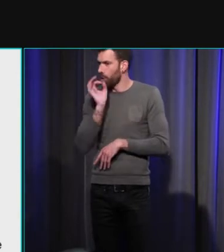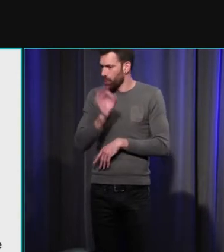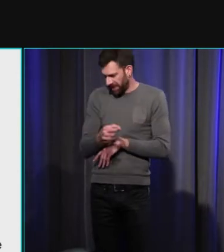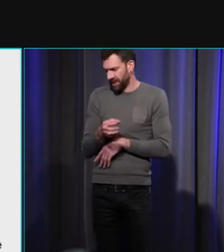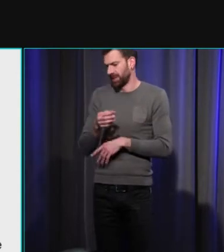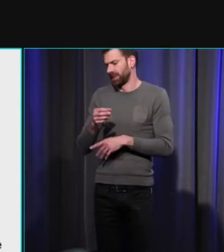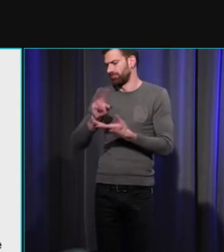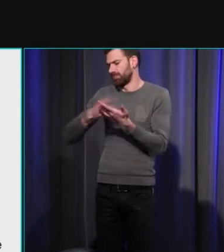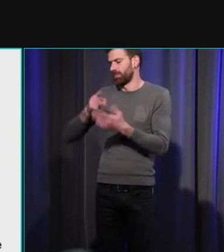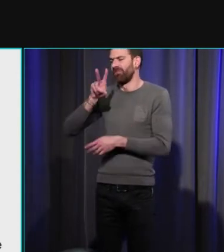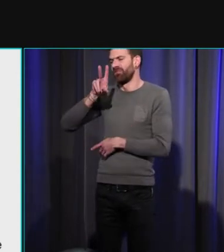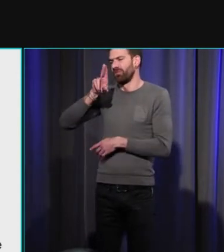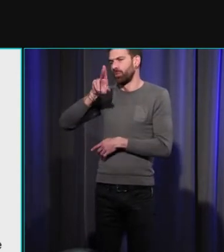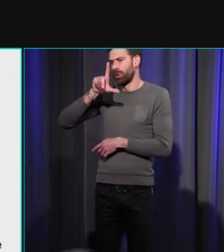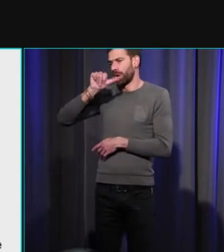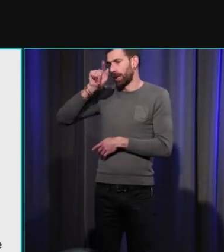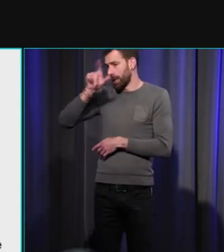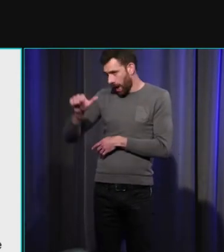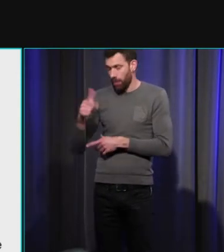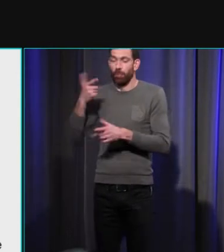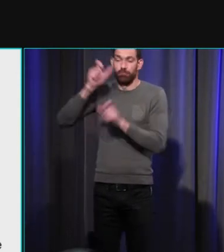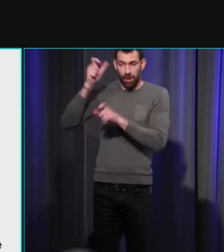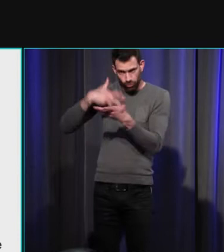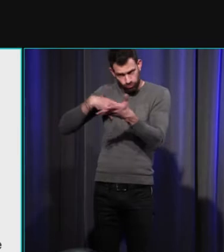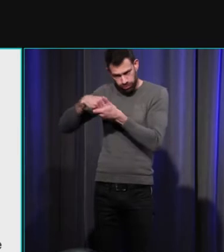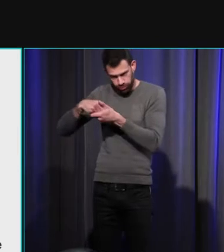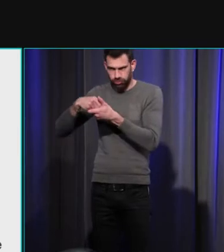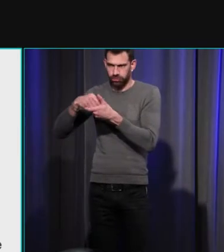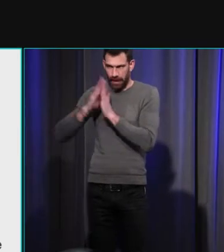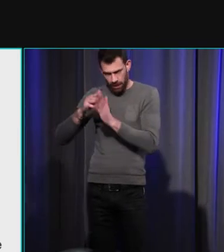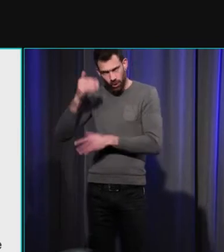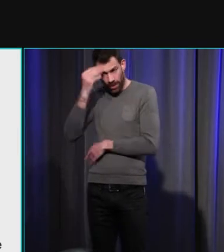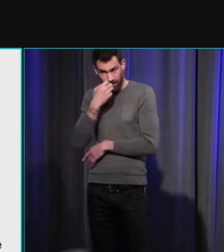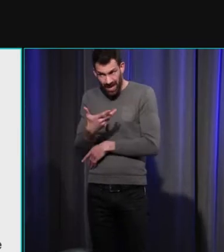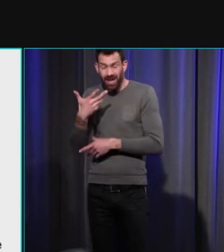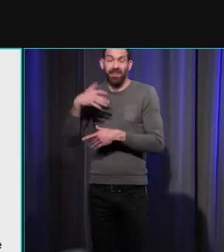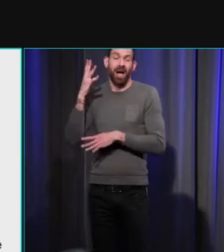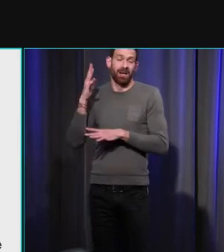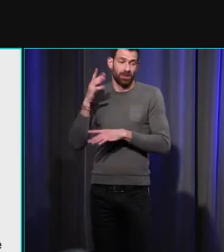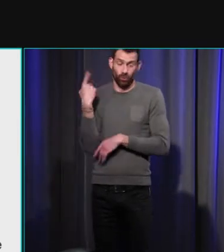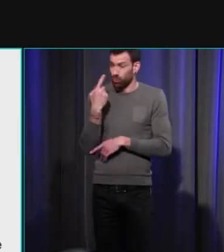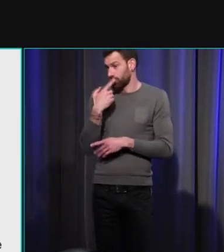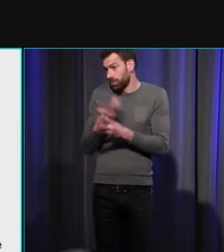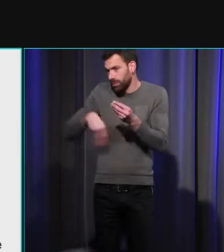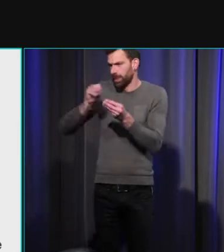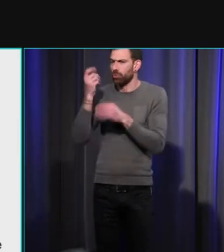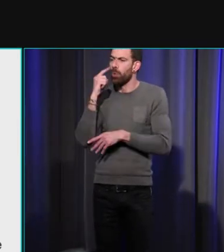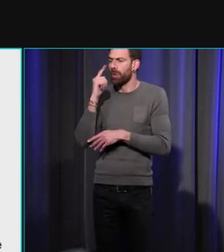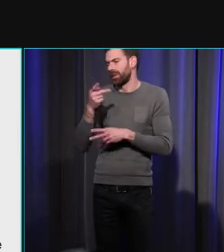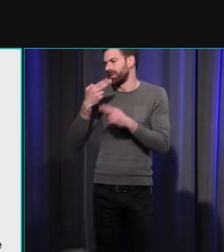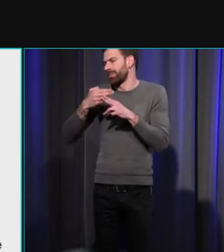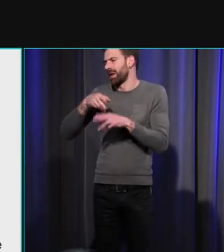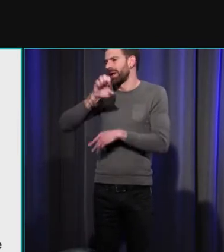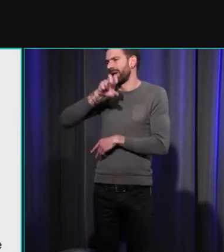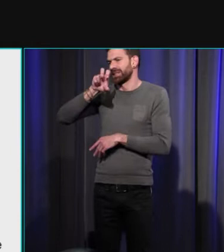connaissent très bien la bible mais en même temps il accompagne toujours des commentaires c'est ce qu'on appelle l'exégèse biblique et